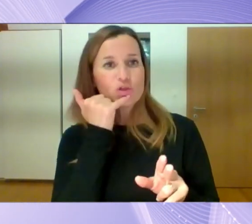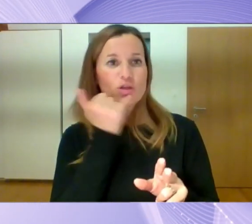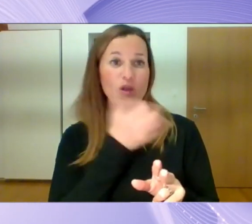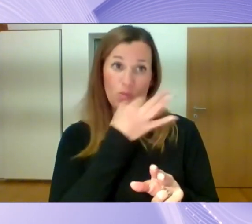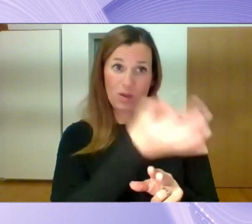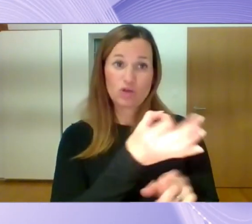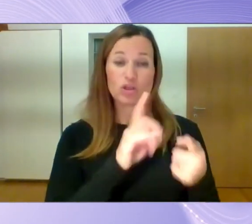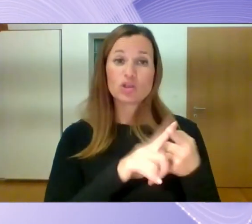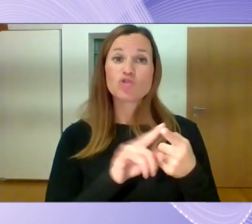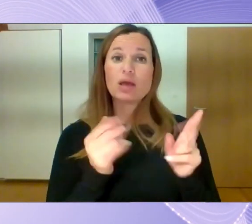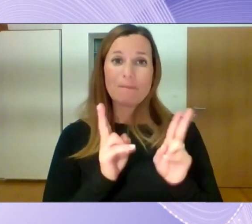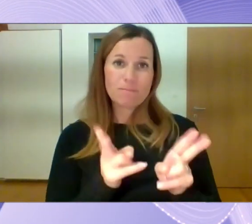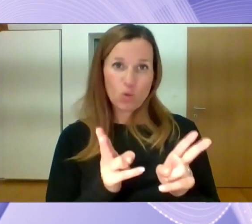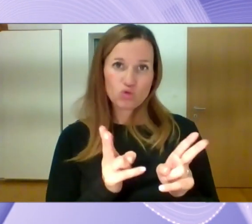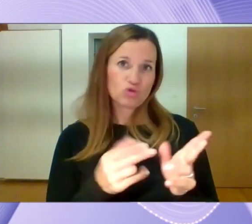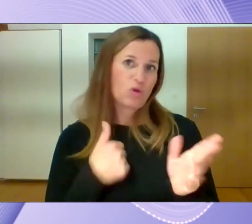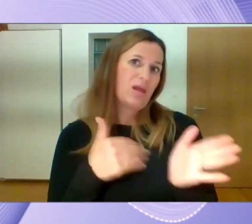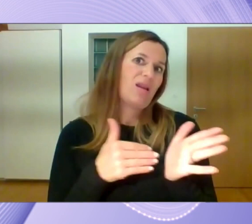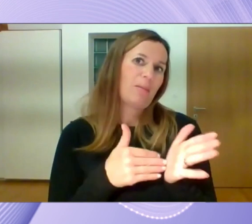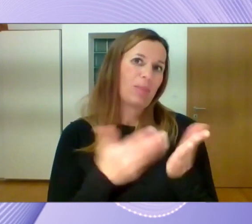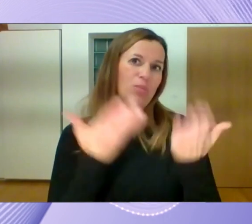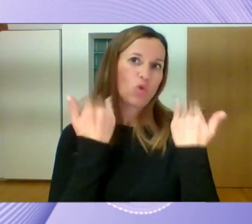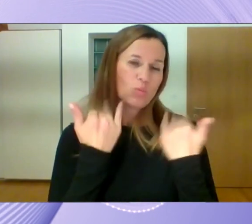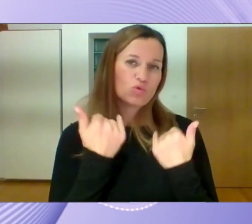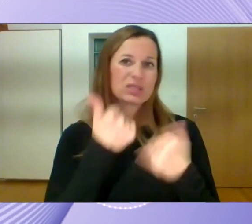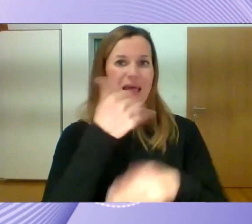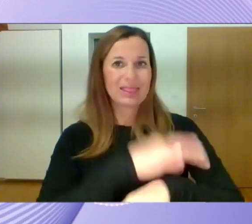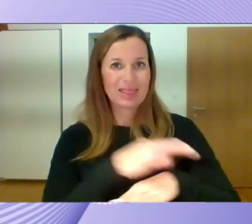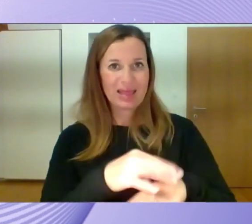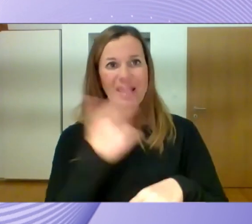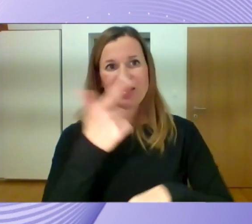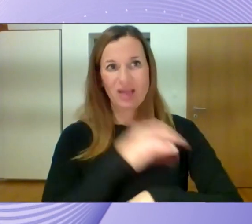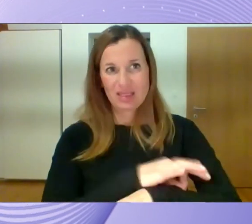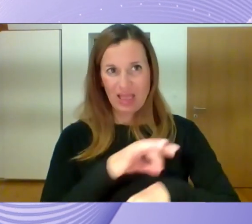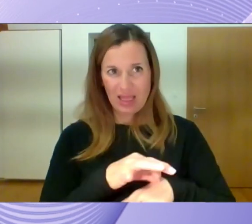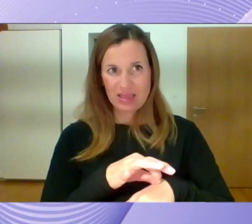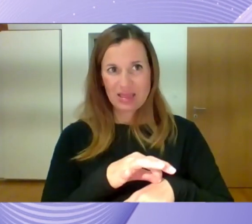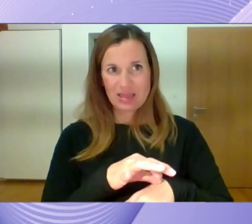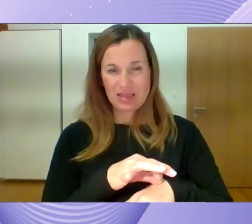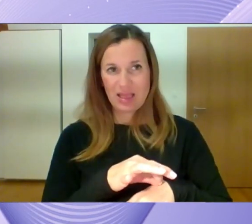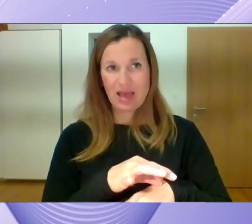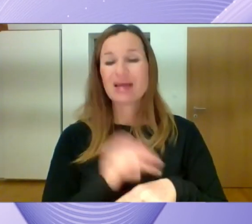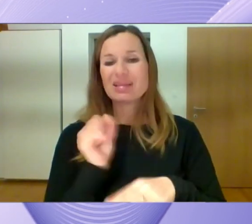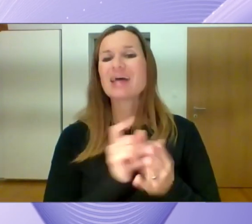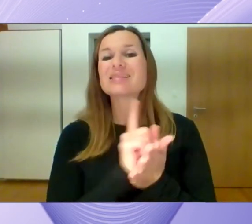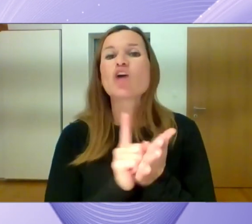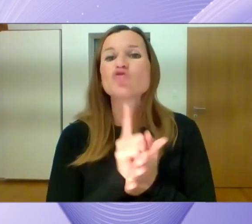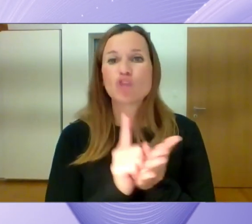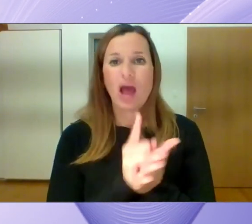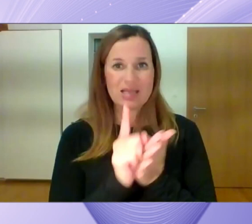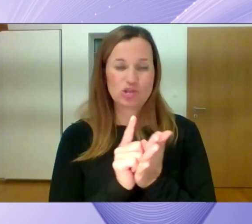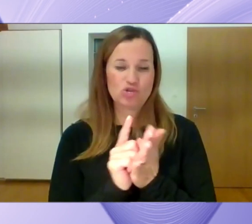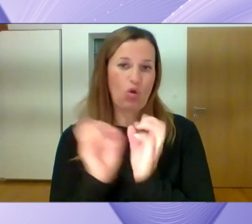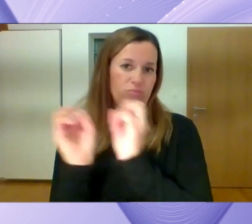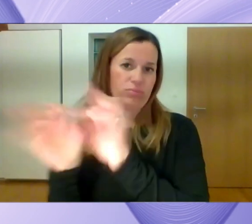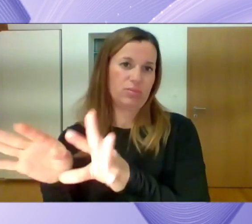bilo možno, da greste na dopust za teden, dva, za to, da se začasno namesti vašega svojca bližnjega v